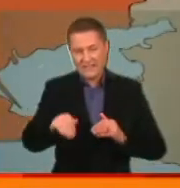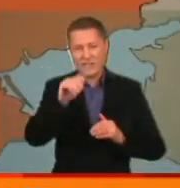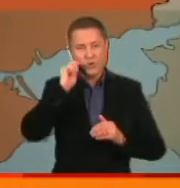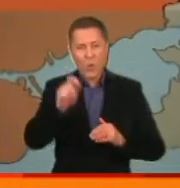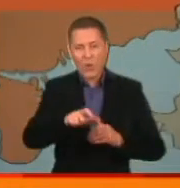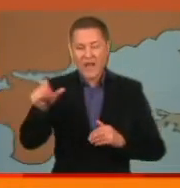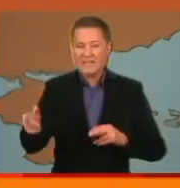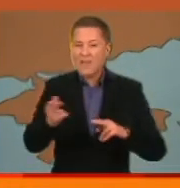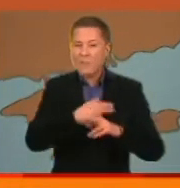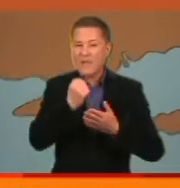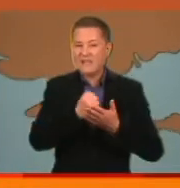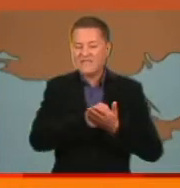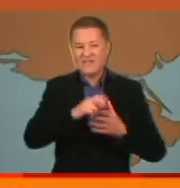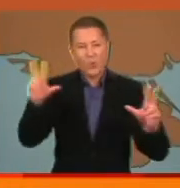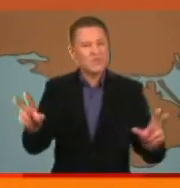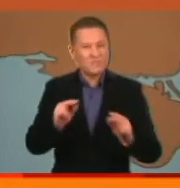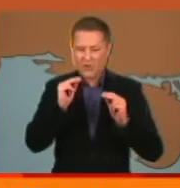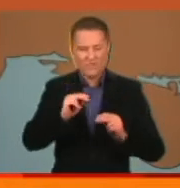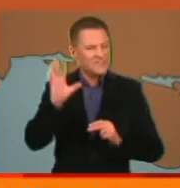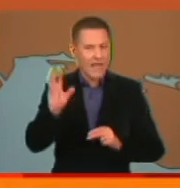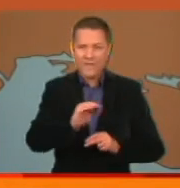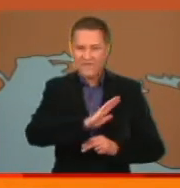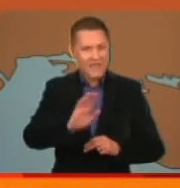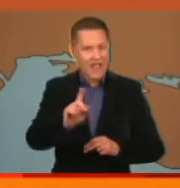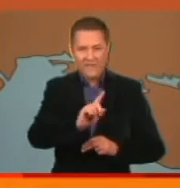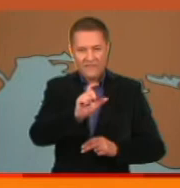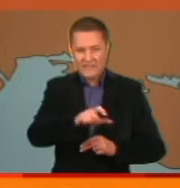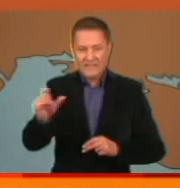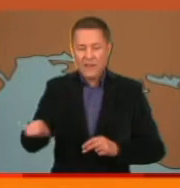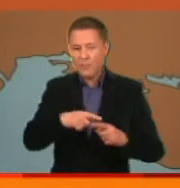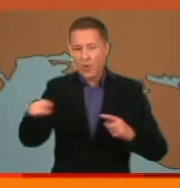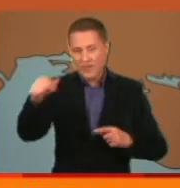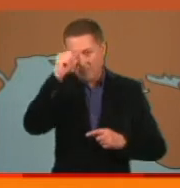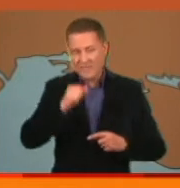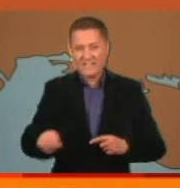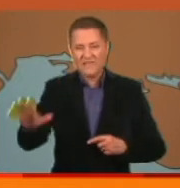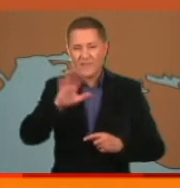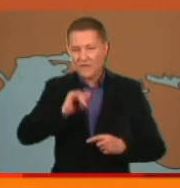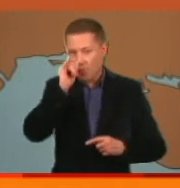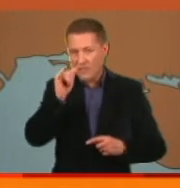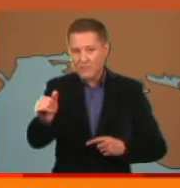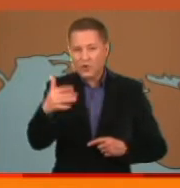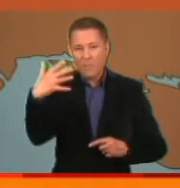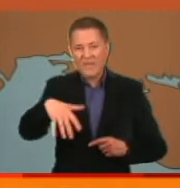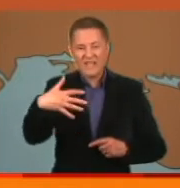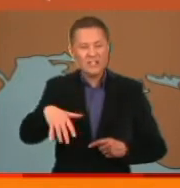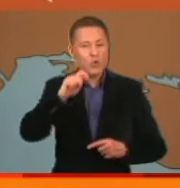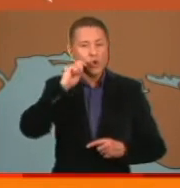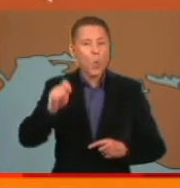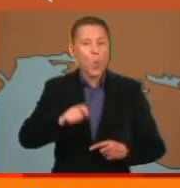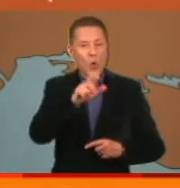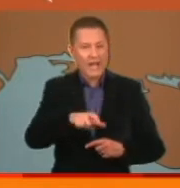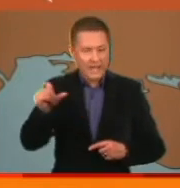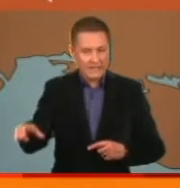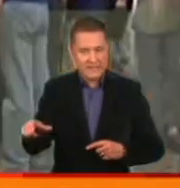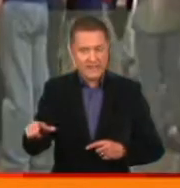Щоправда, без віз усміхнувся не усім. Протягом місяця в Європу за новими правилами не пропустили 50 українців.